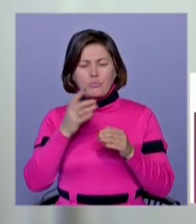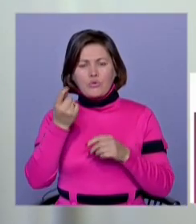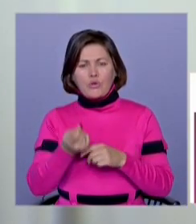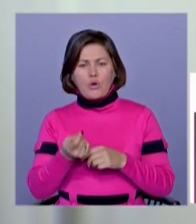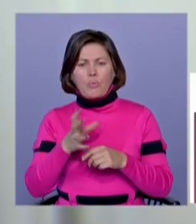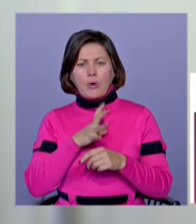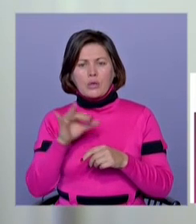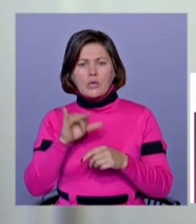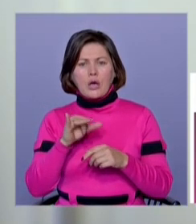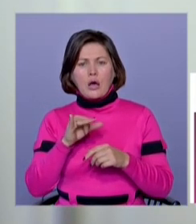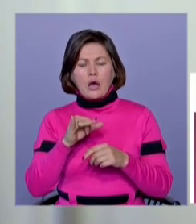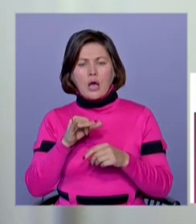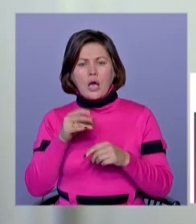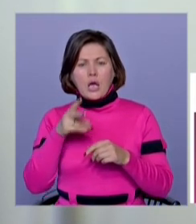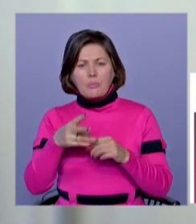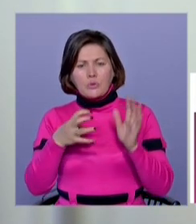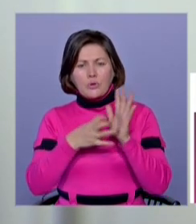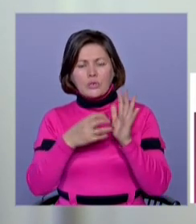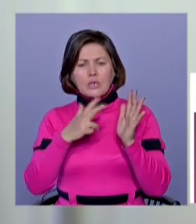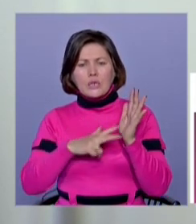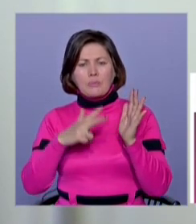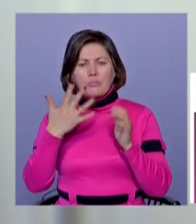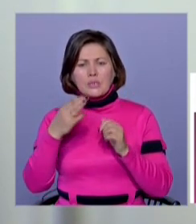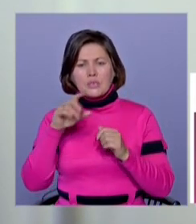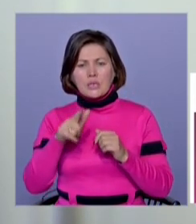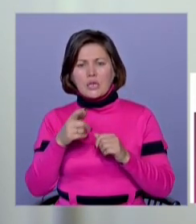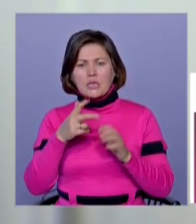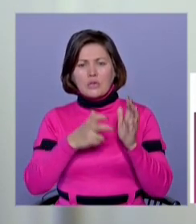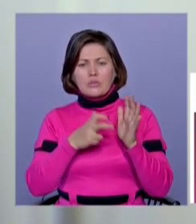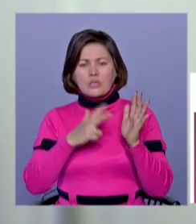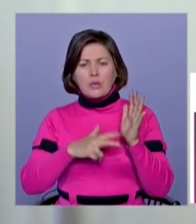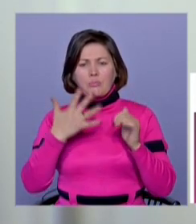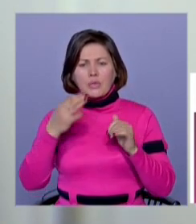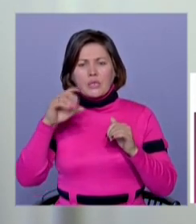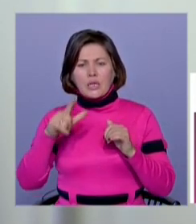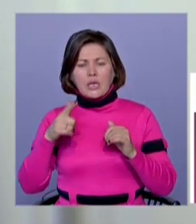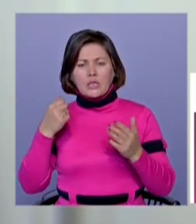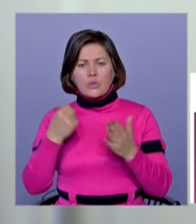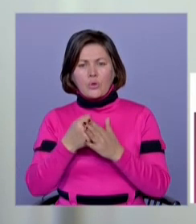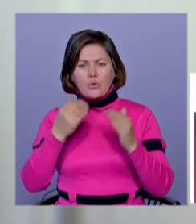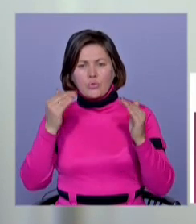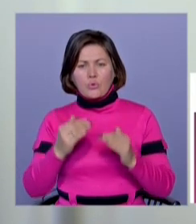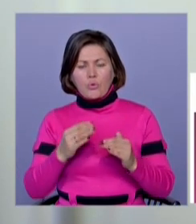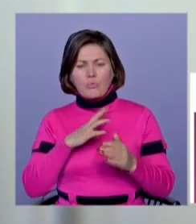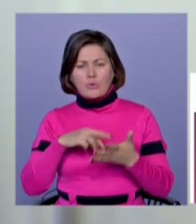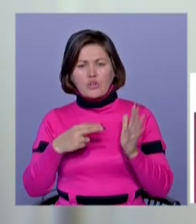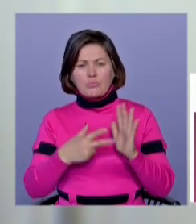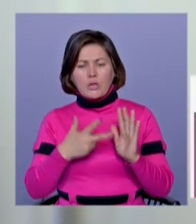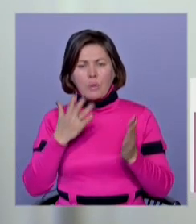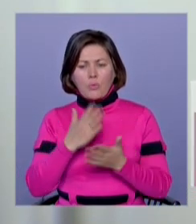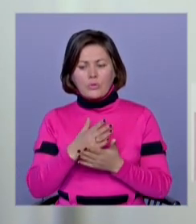төмендетеді. Үстеме 2985 теңгеден 885 теңгеге дейін төмендейді деп жоспарлап